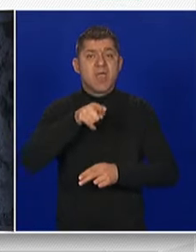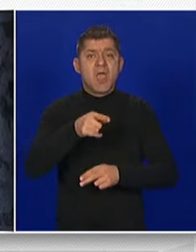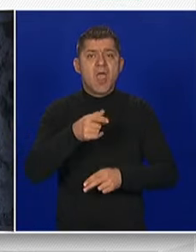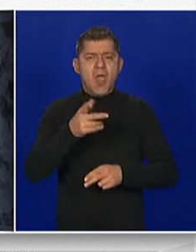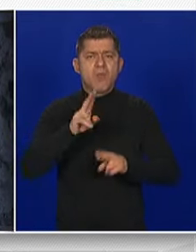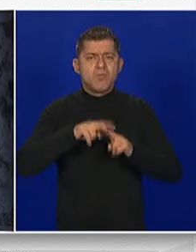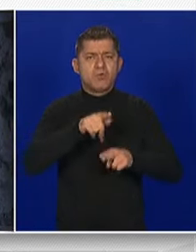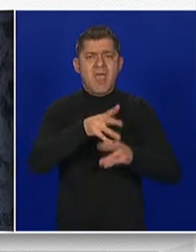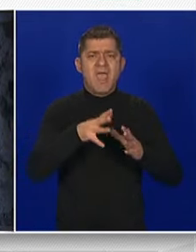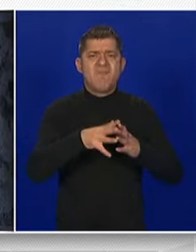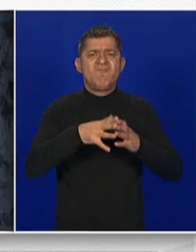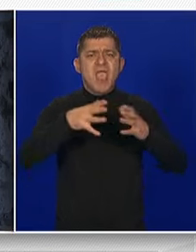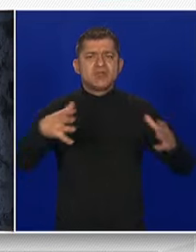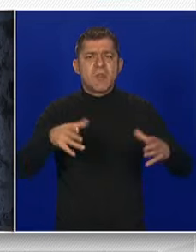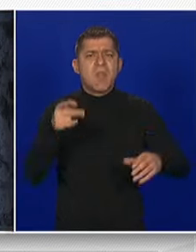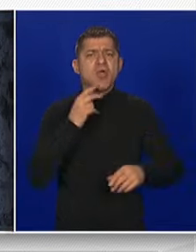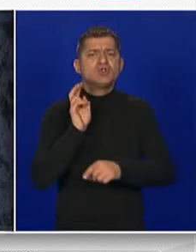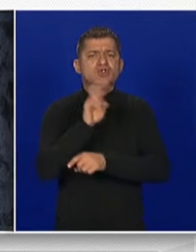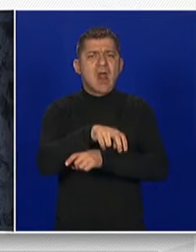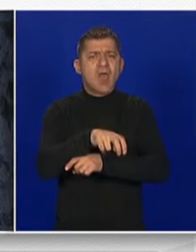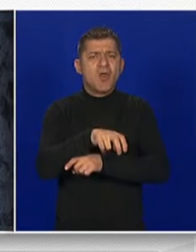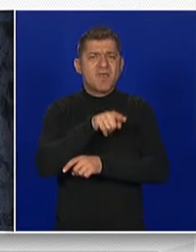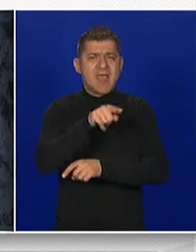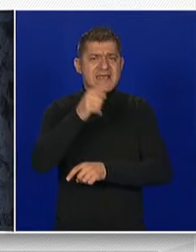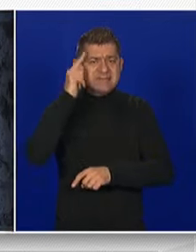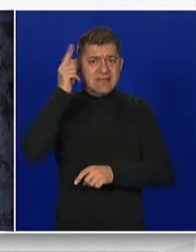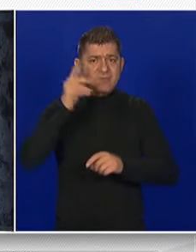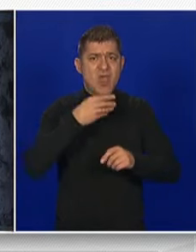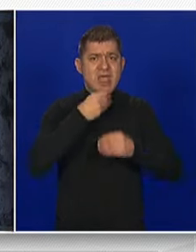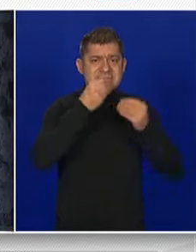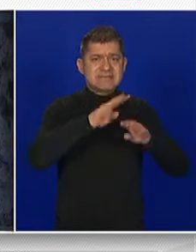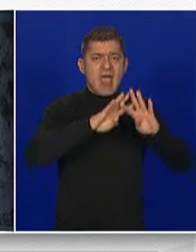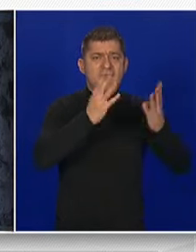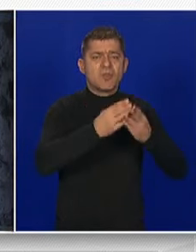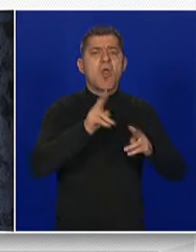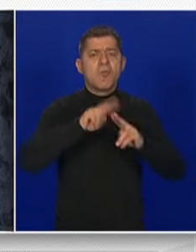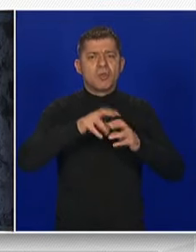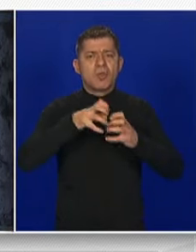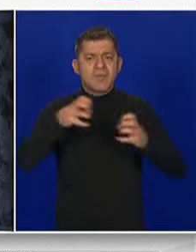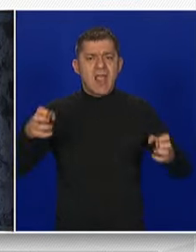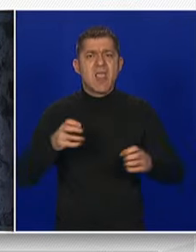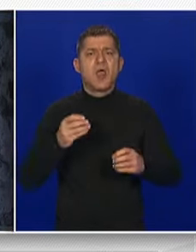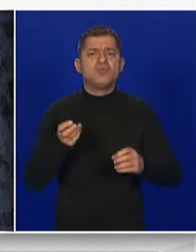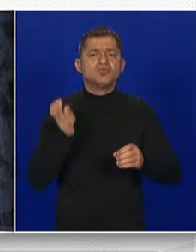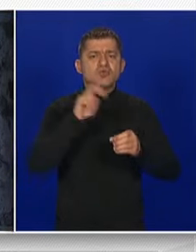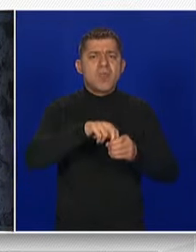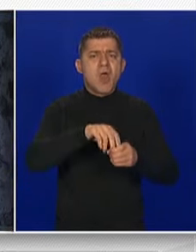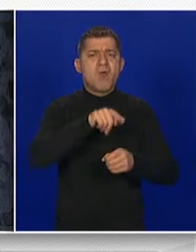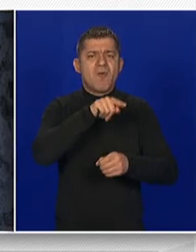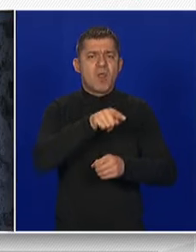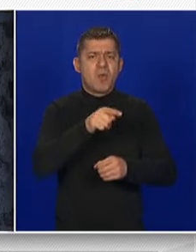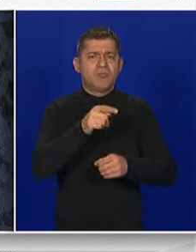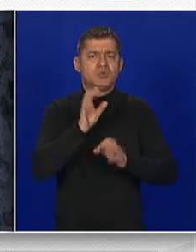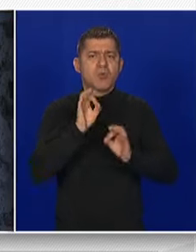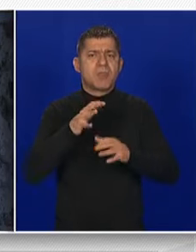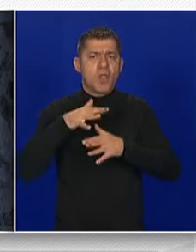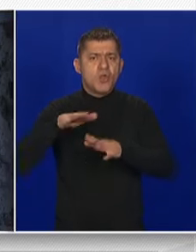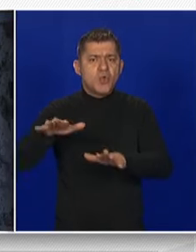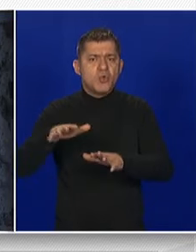većina članova znanstvenog savjeta nastaviti sudjelovati na dobrobit hrvatskih građana, ali naravno